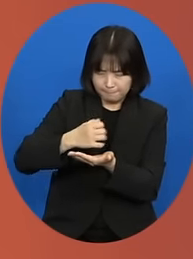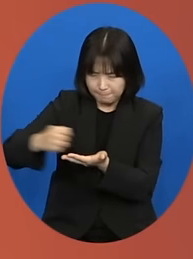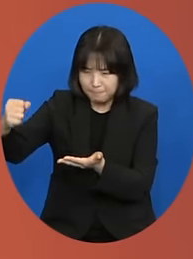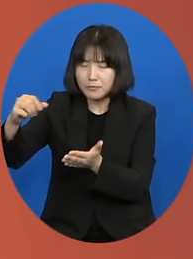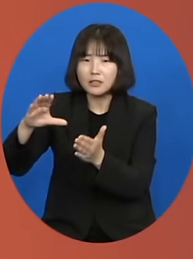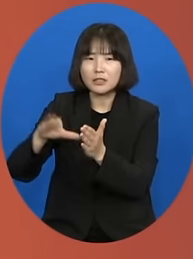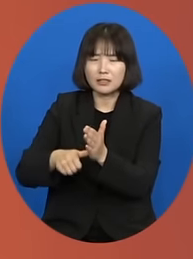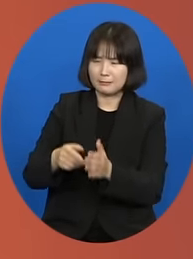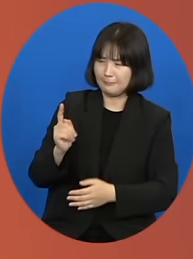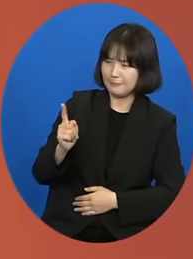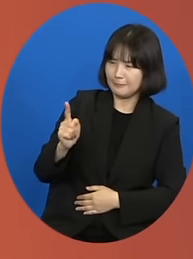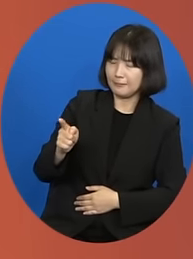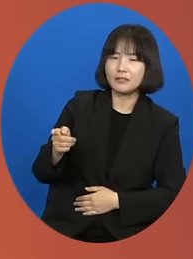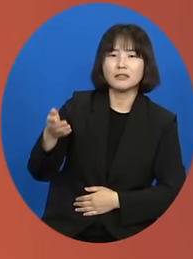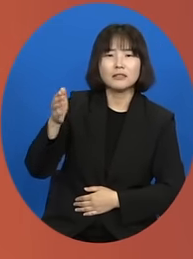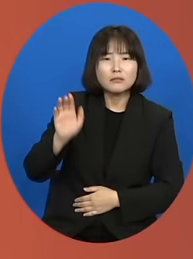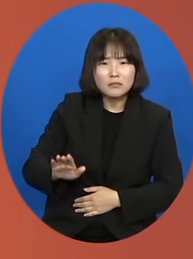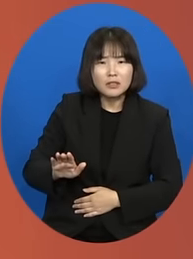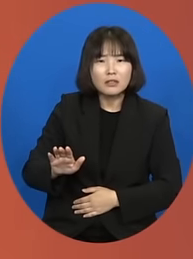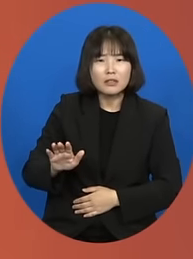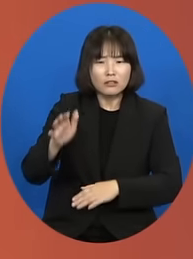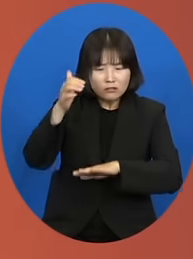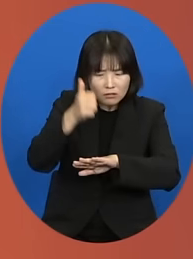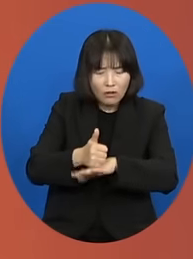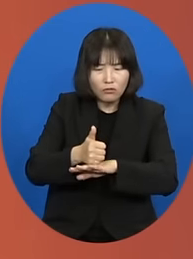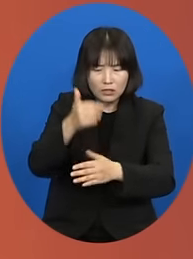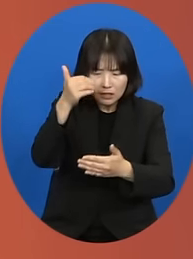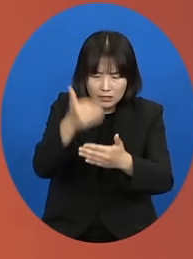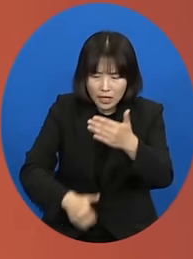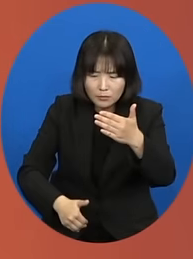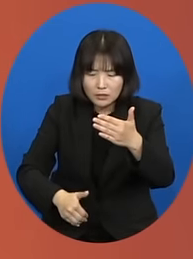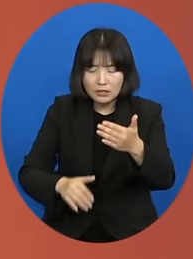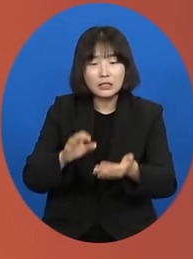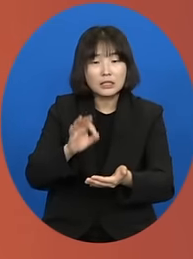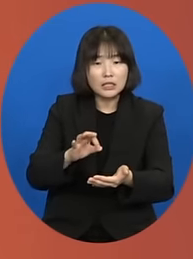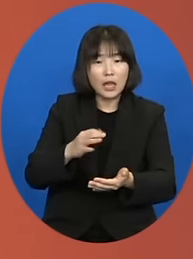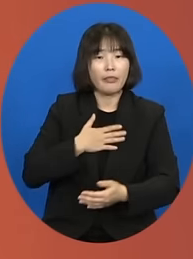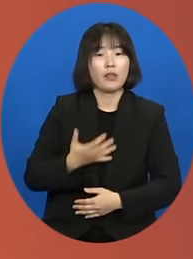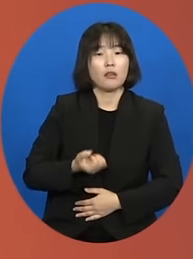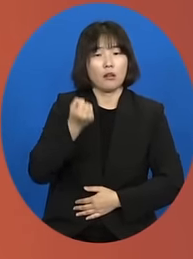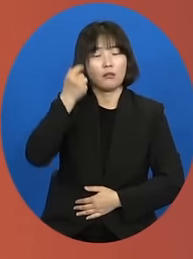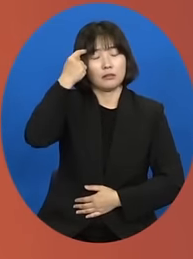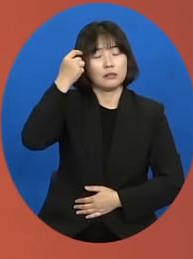동생처럼 아버지 재산 내 거라고 생각하고 있었던